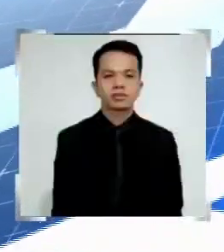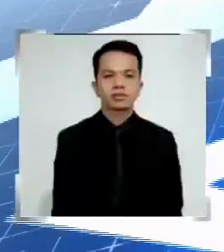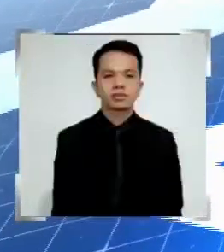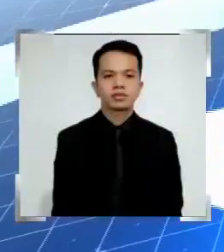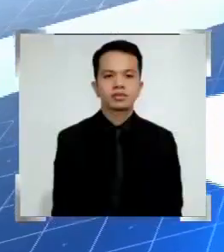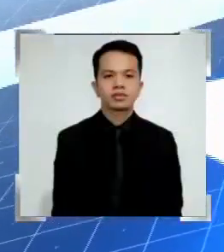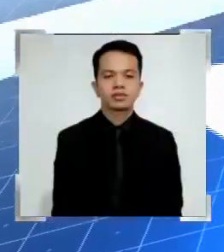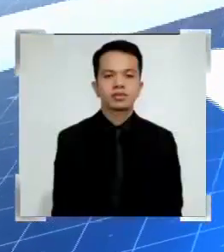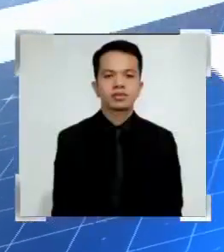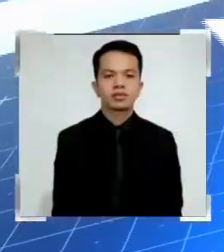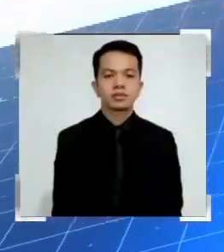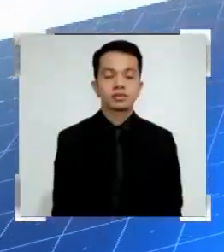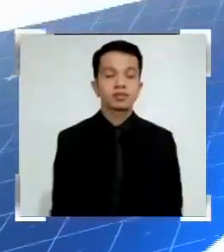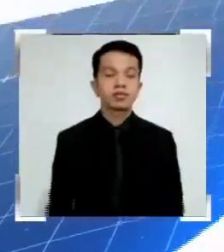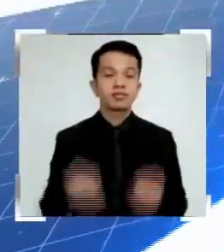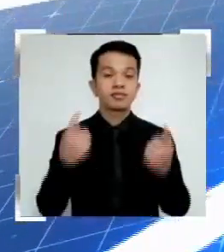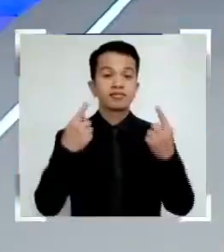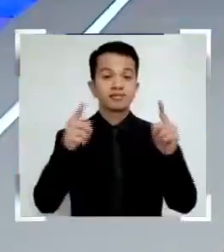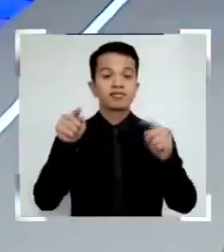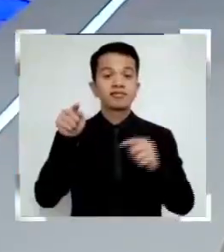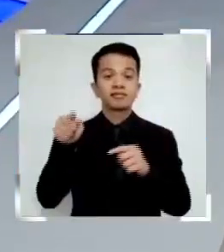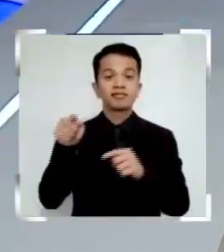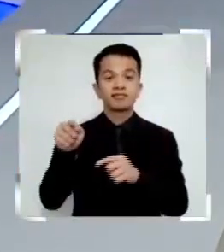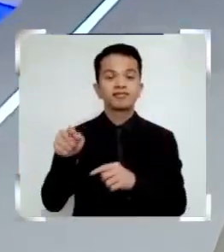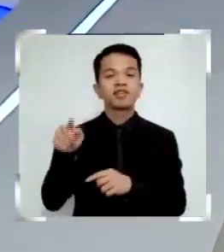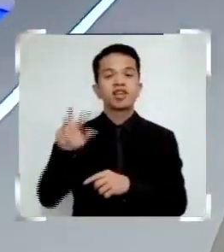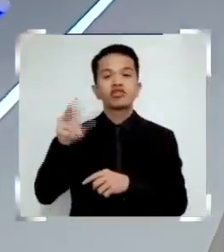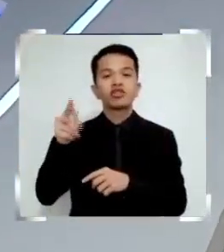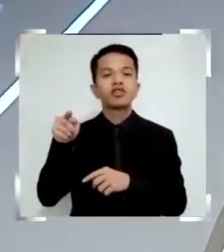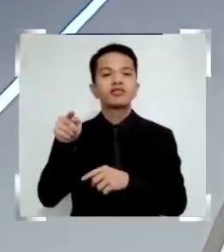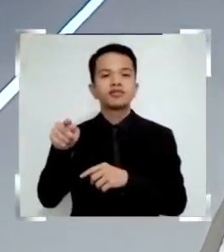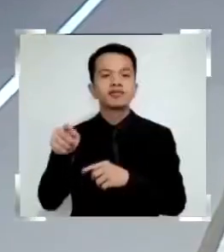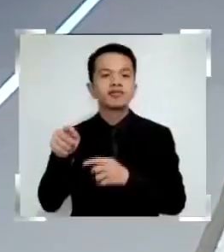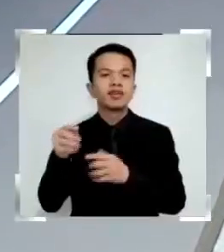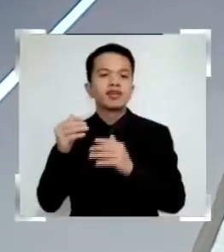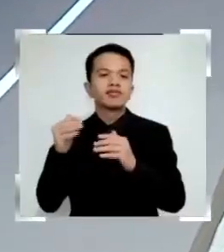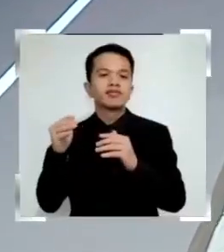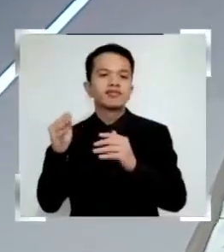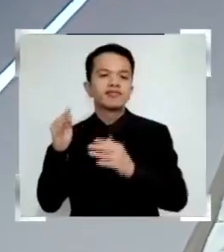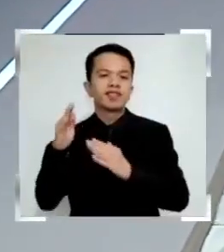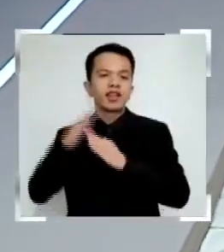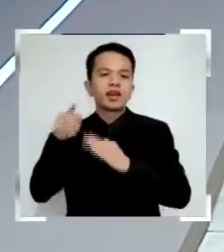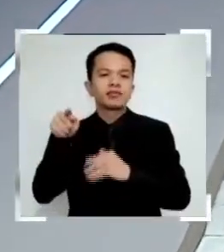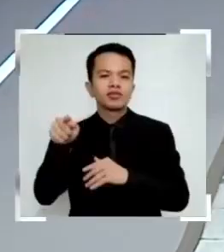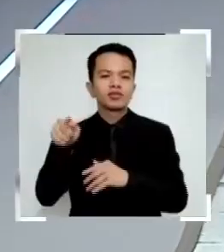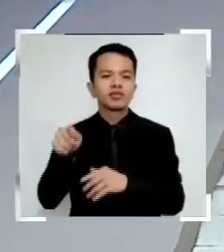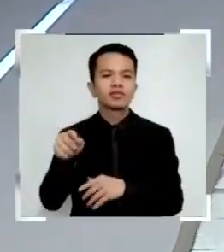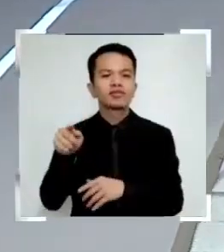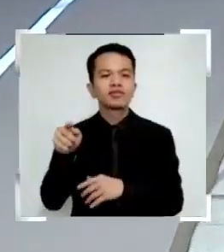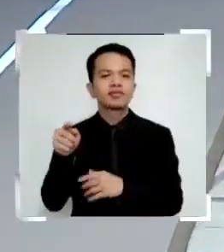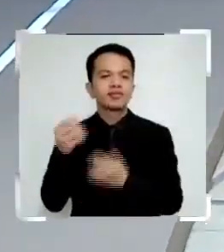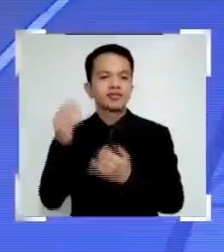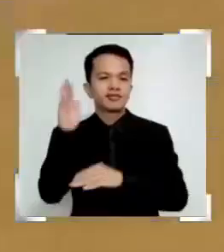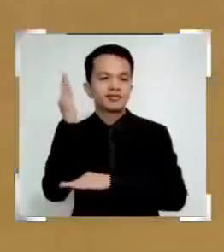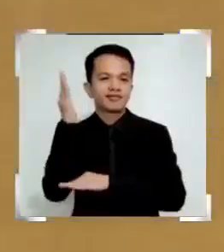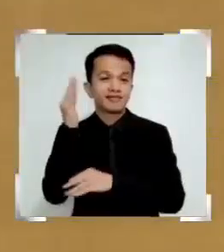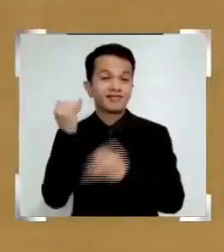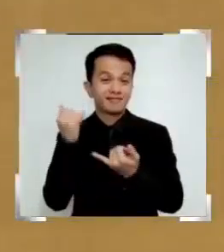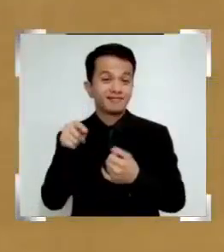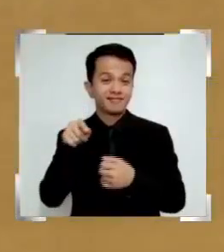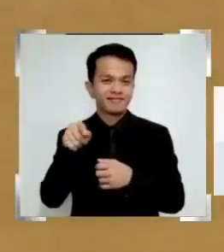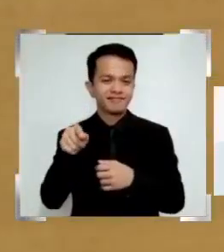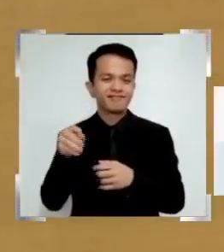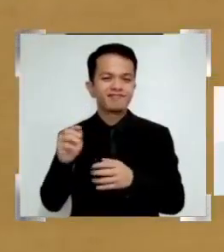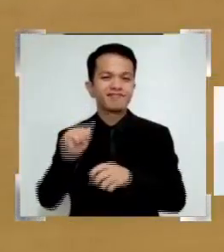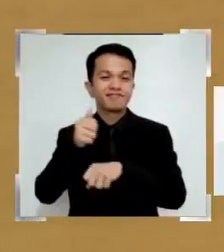Wagi bilang third runner-up si Nicole Borromeo sa Miss International. Ginanap ang beauty pageant sa Tokyo, Japan ngayong gabi. Stunning